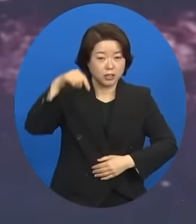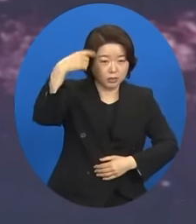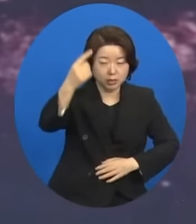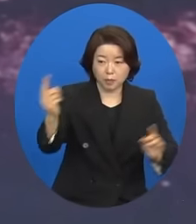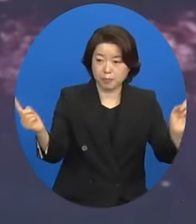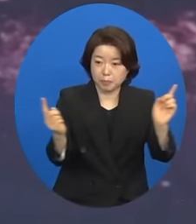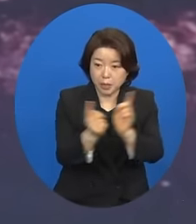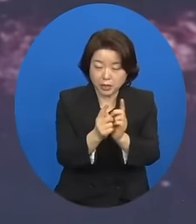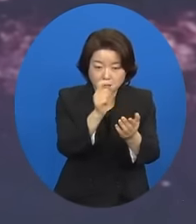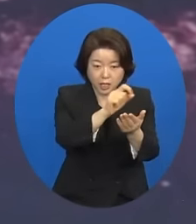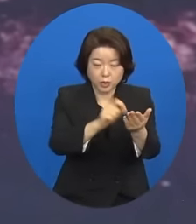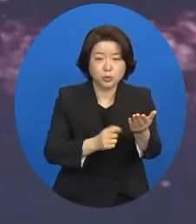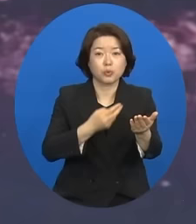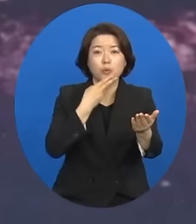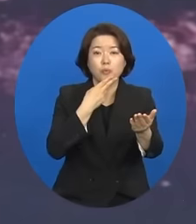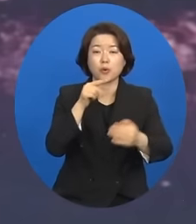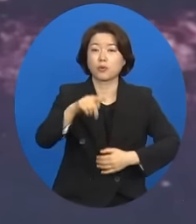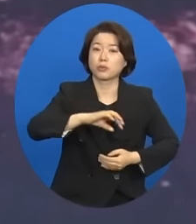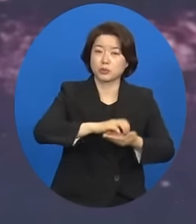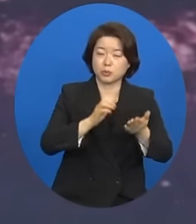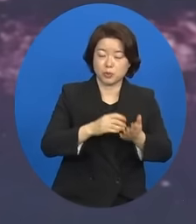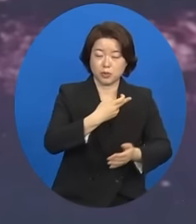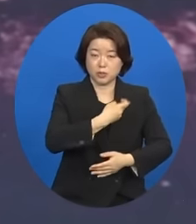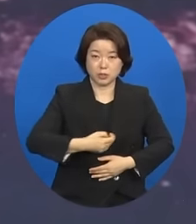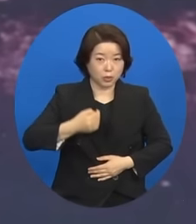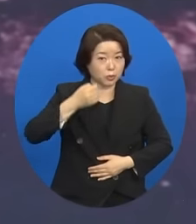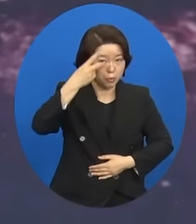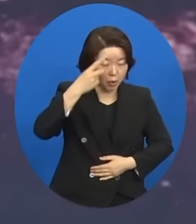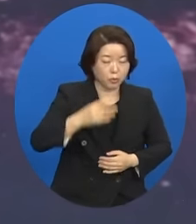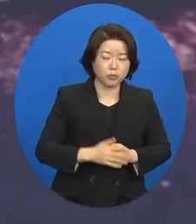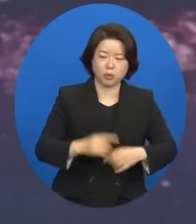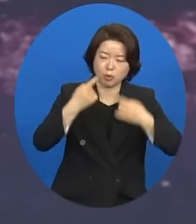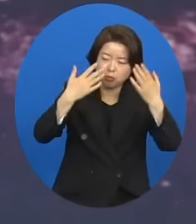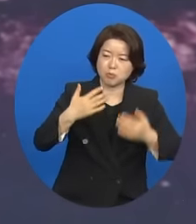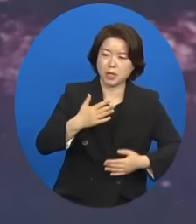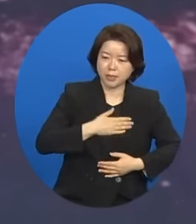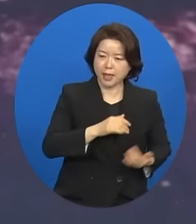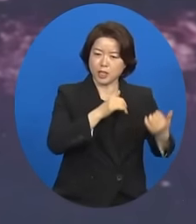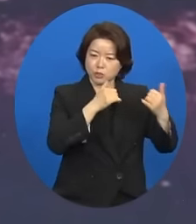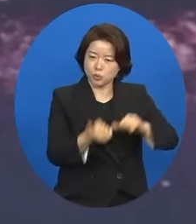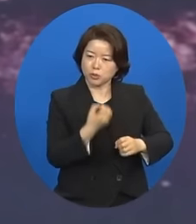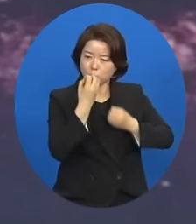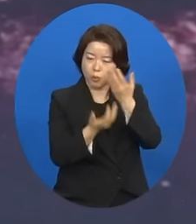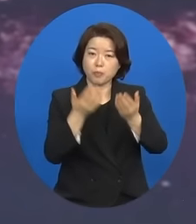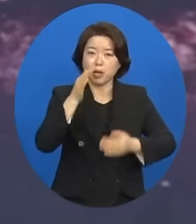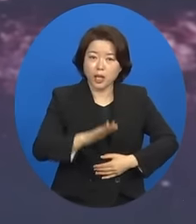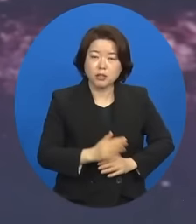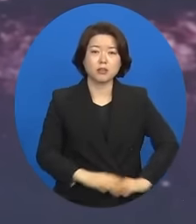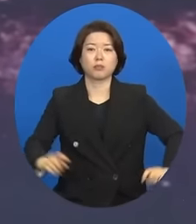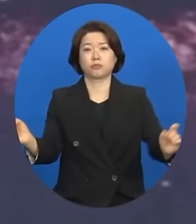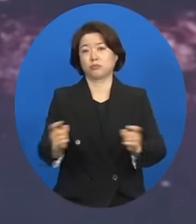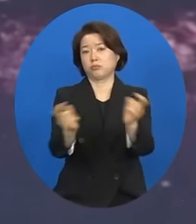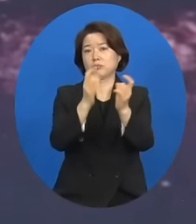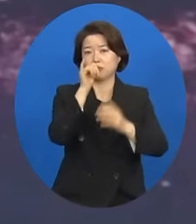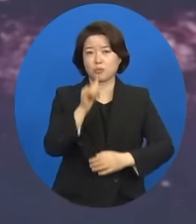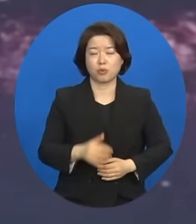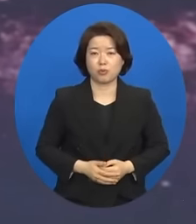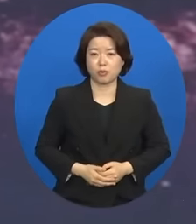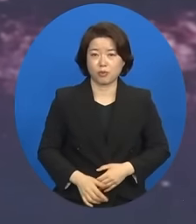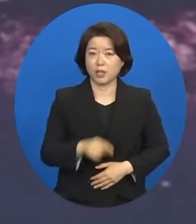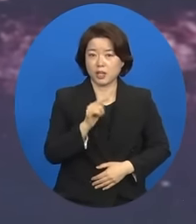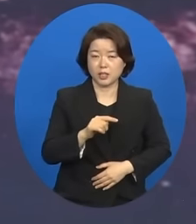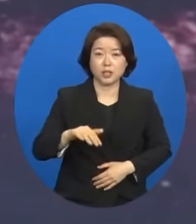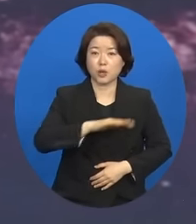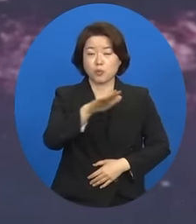없어요 그 정도로 사도 바울도 분명 나는 죽었다라고 했는데 싸운단 말이에요 이게